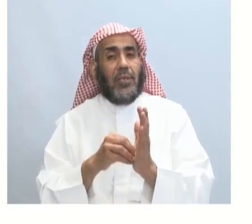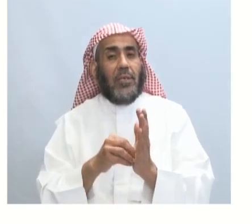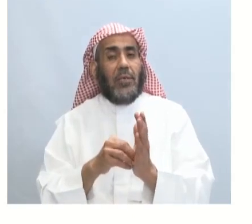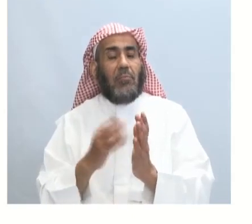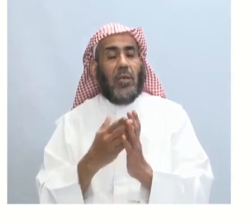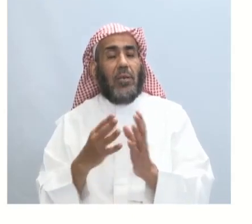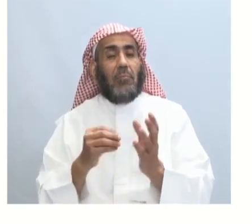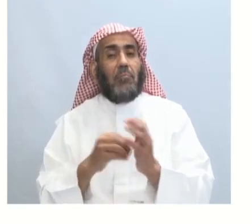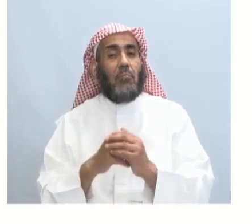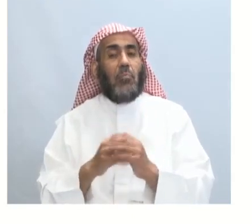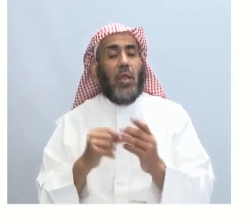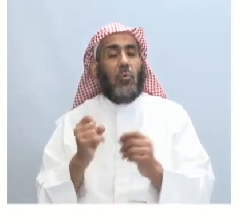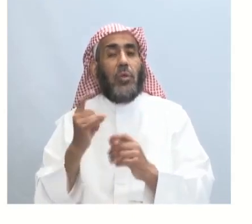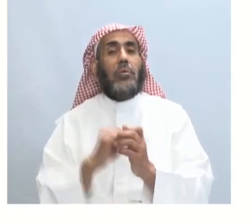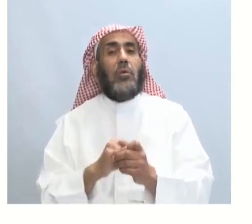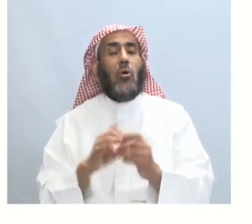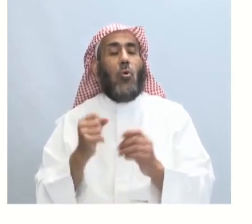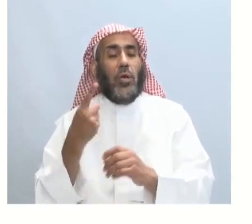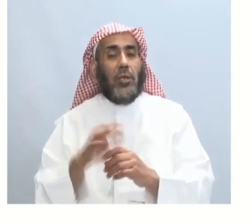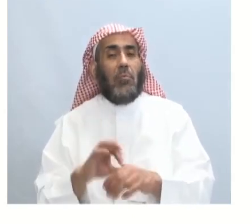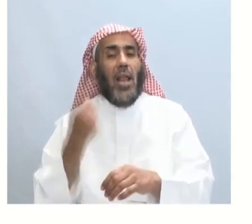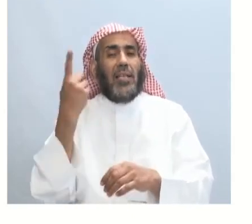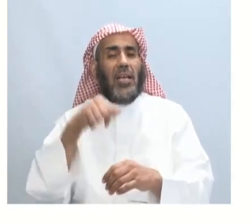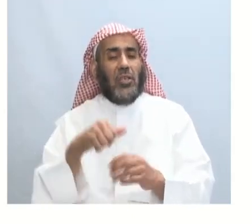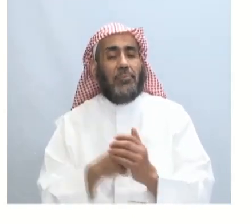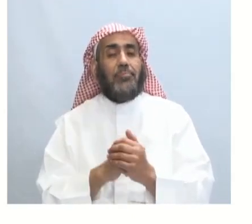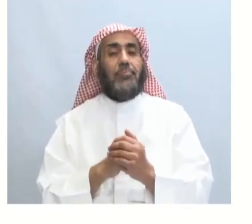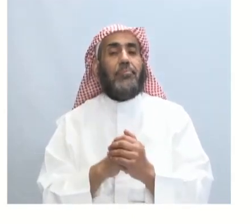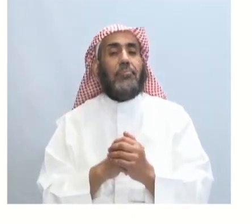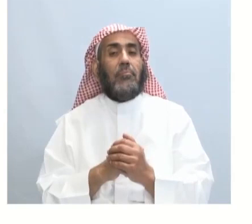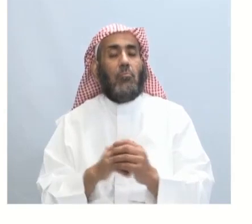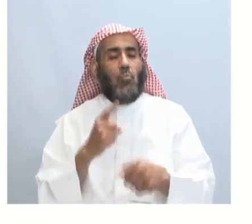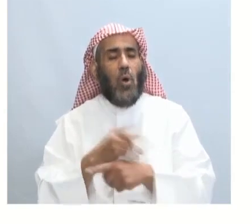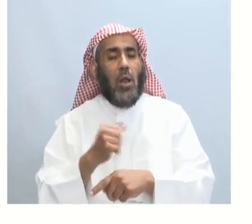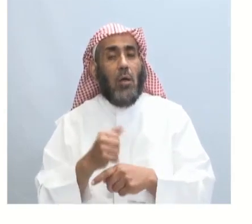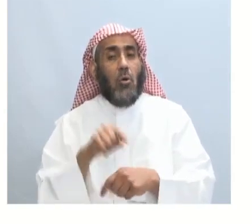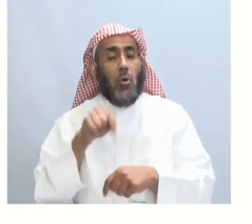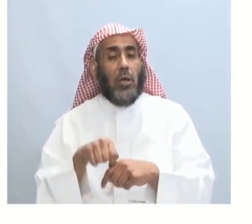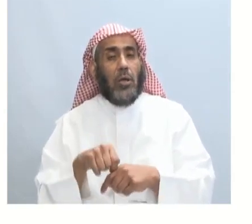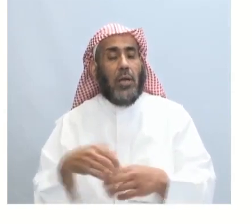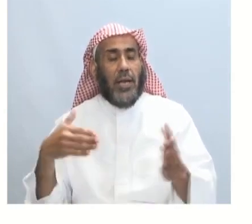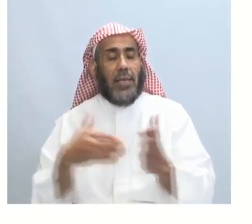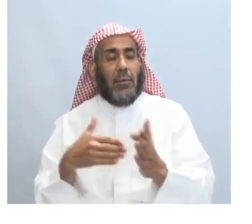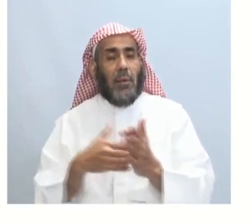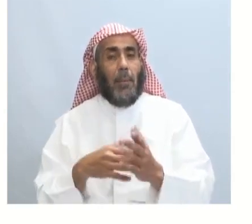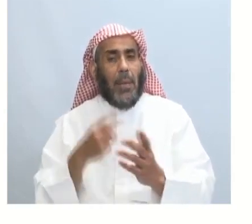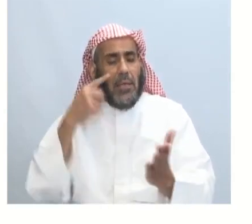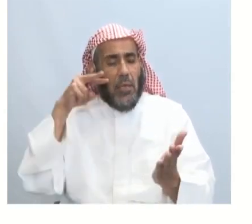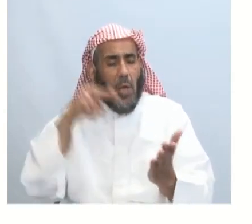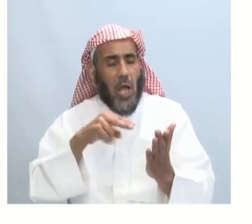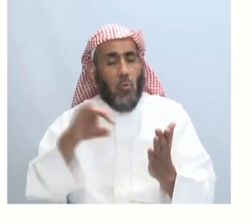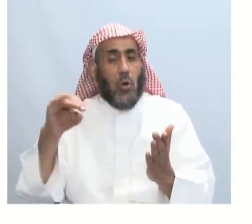خلال من خلال هذه الوحده وهي الوحده الحاديه عشره هنا نختم بمعن